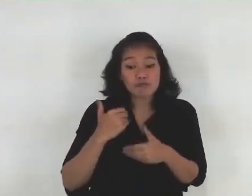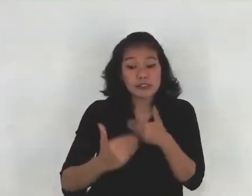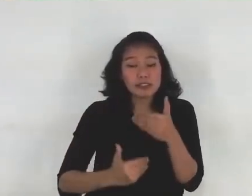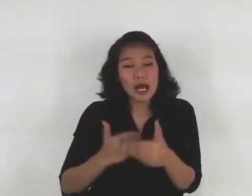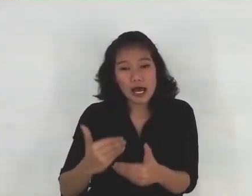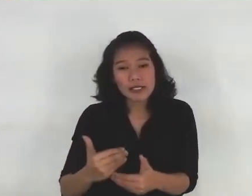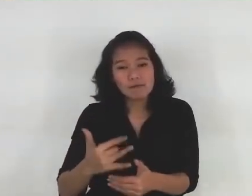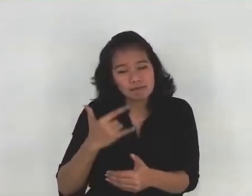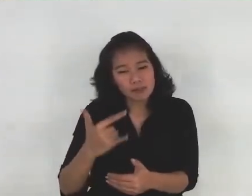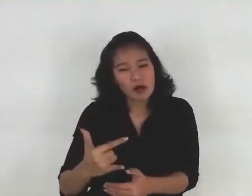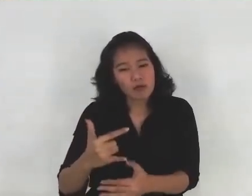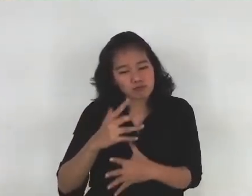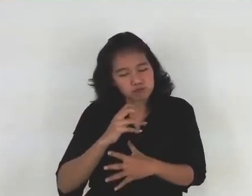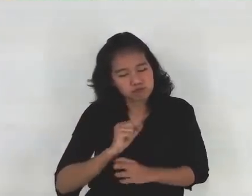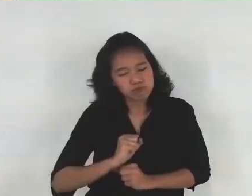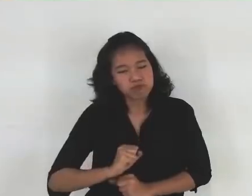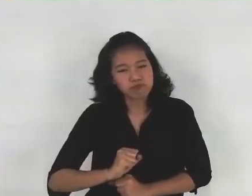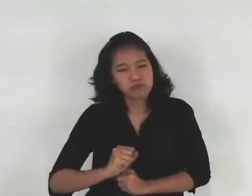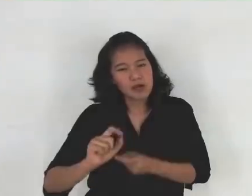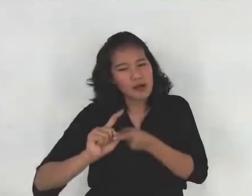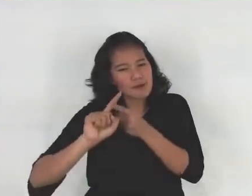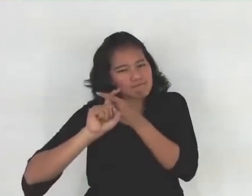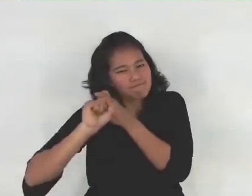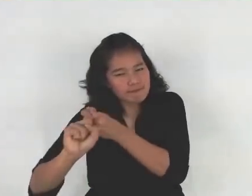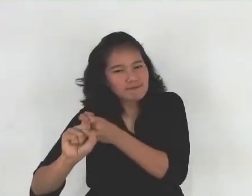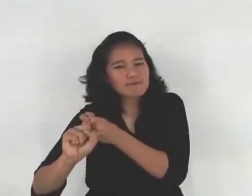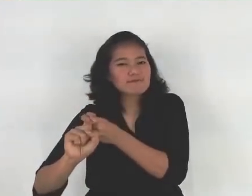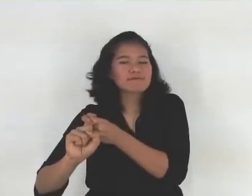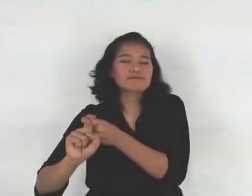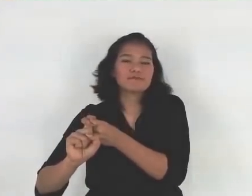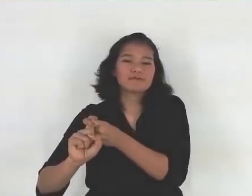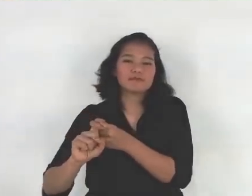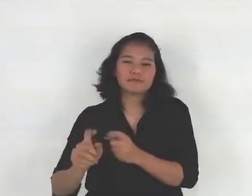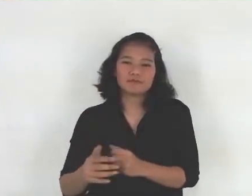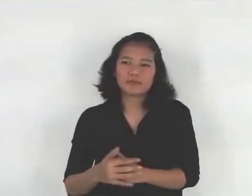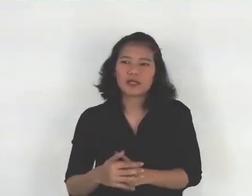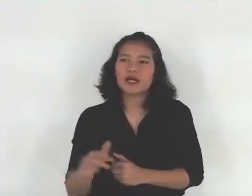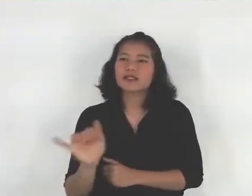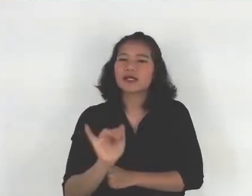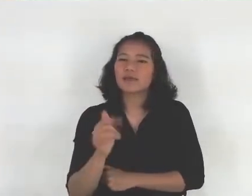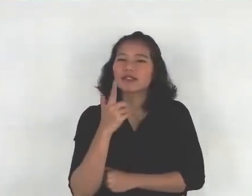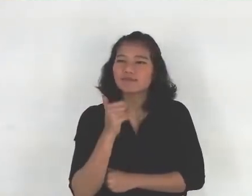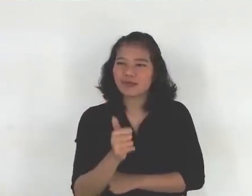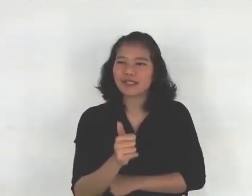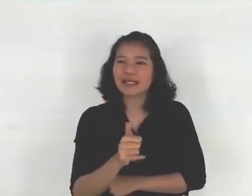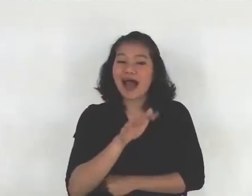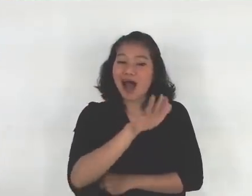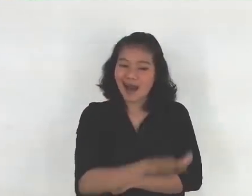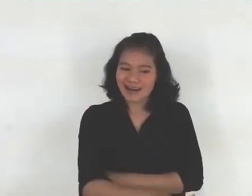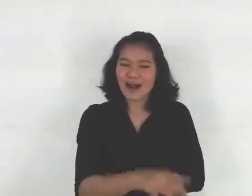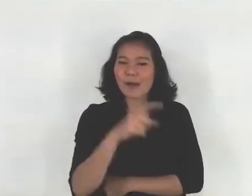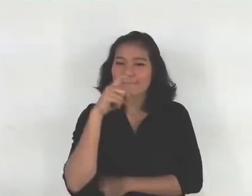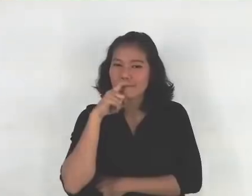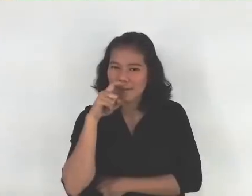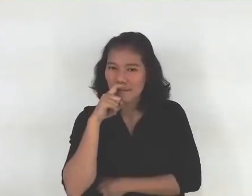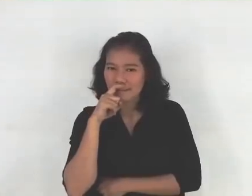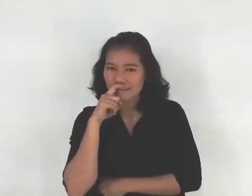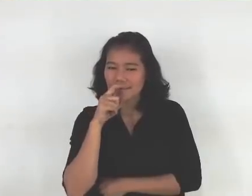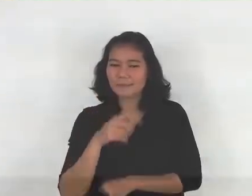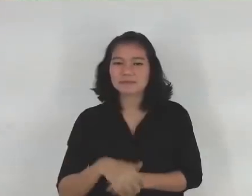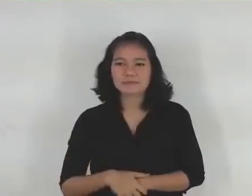dihayati dalam sebuah relasi yang hangat seperti anak dengan